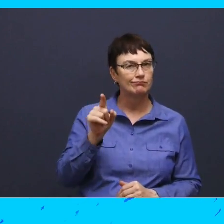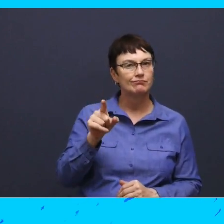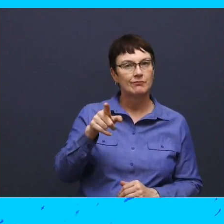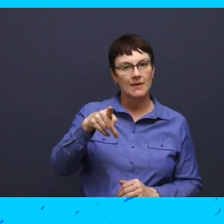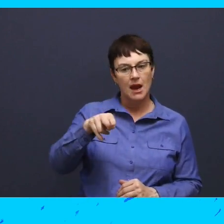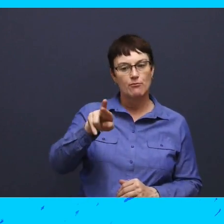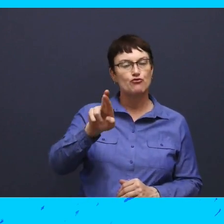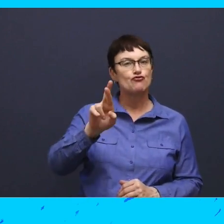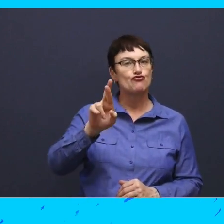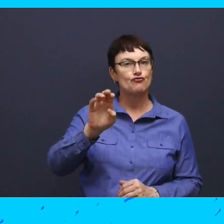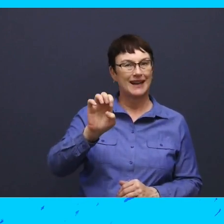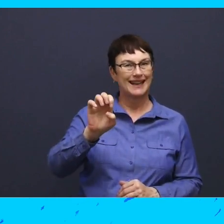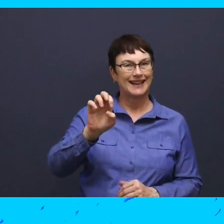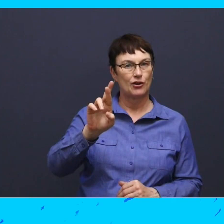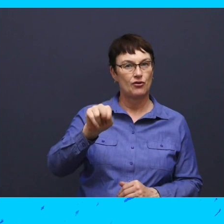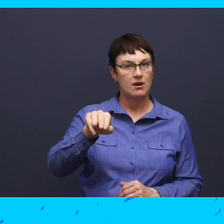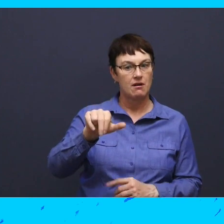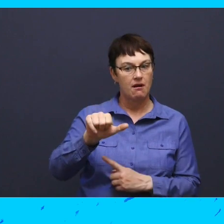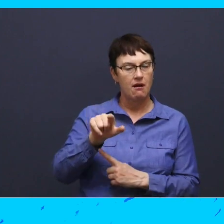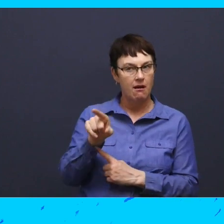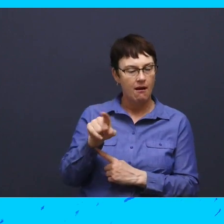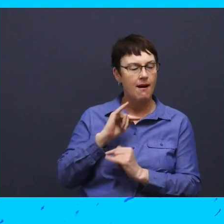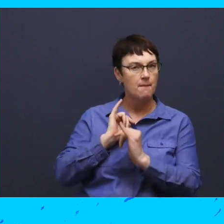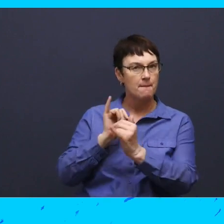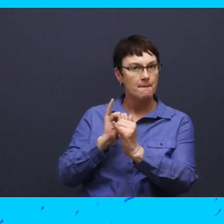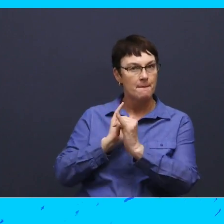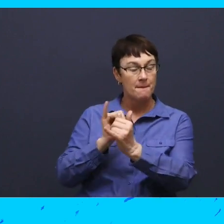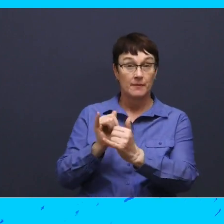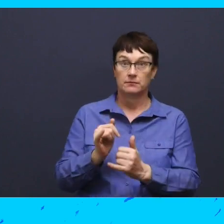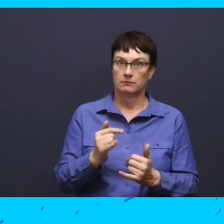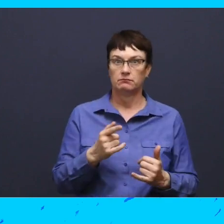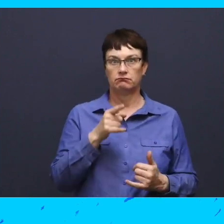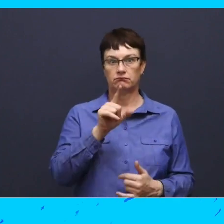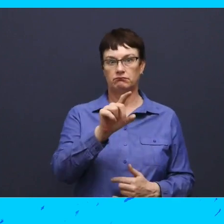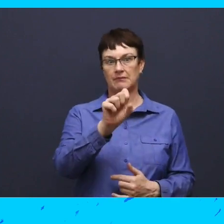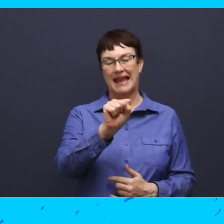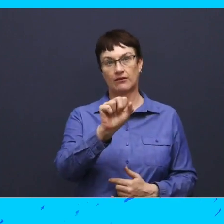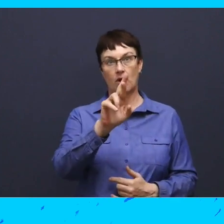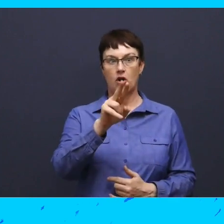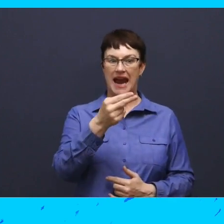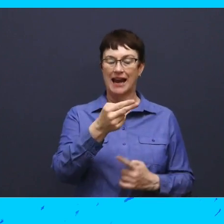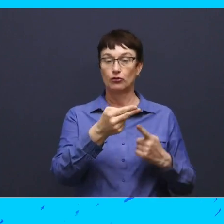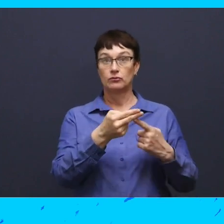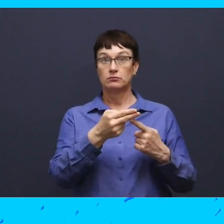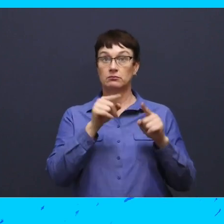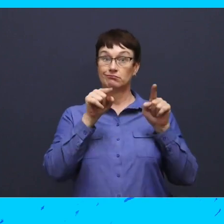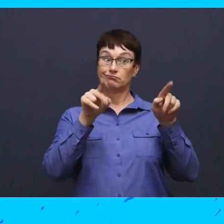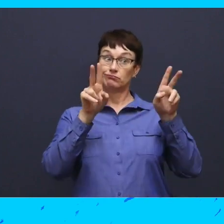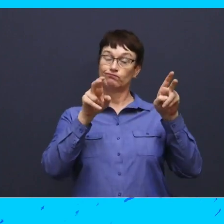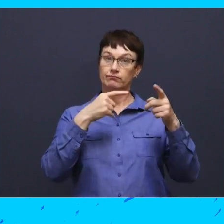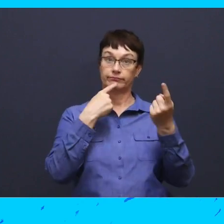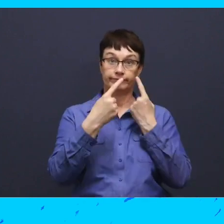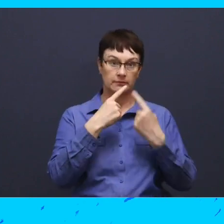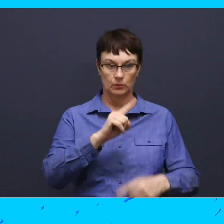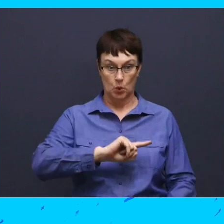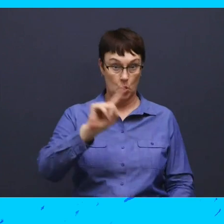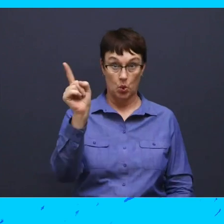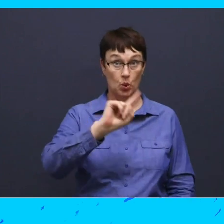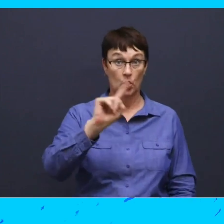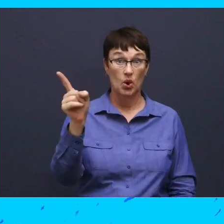C'est un topic qui est un tabou, donc les législateurs eux-mêmes et les influenceurs